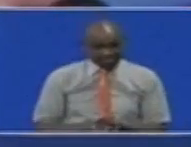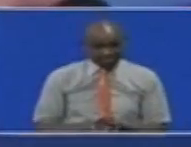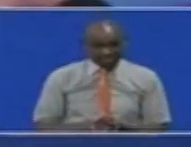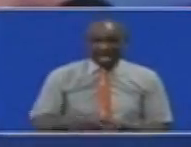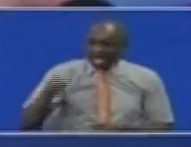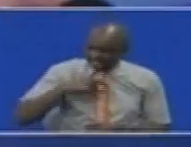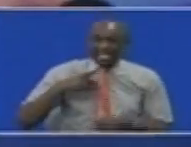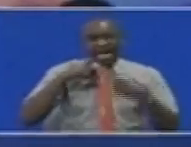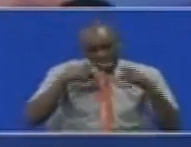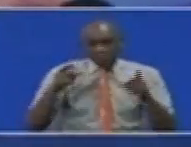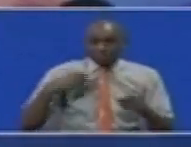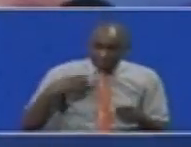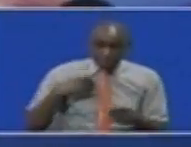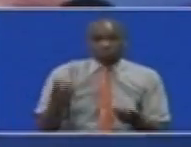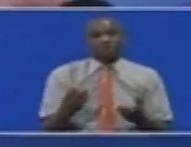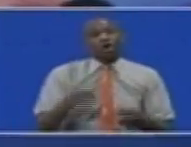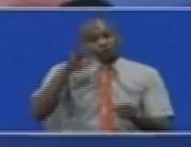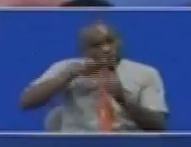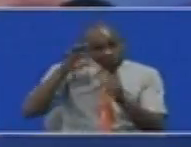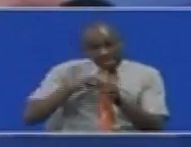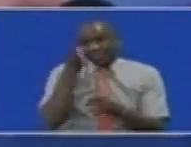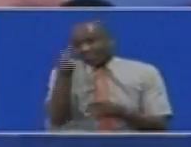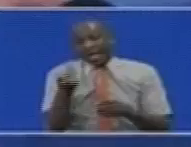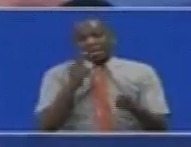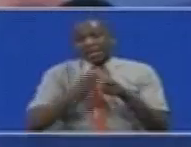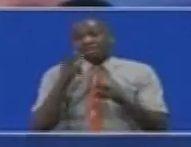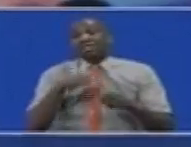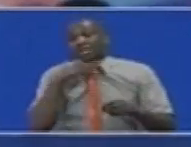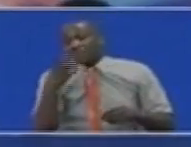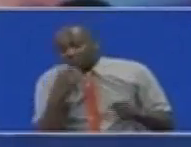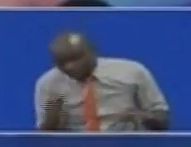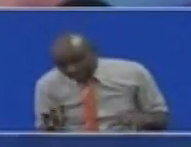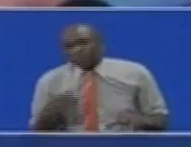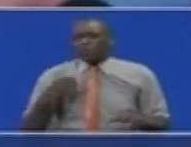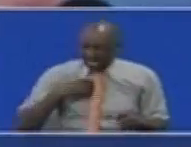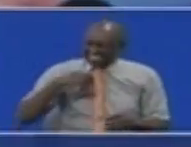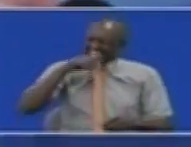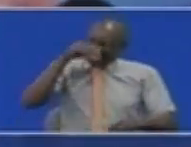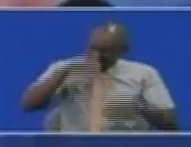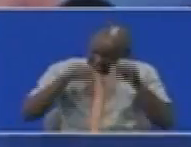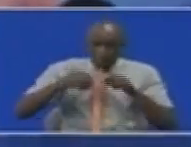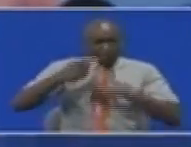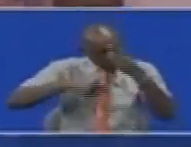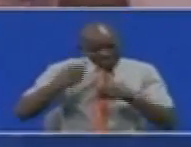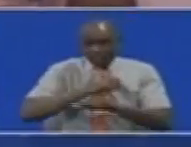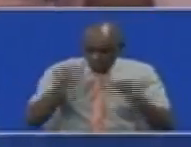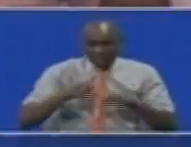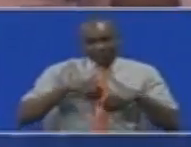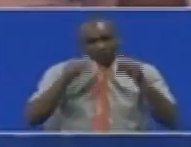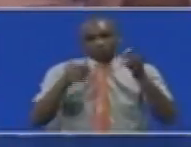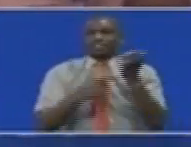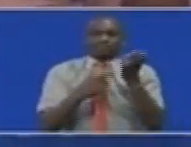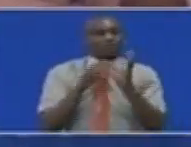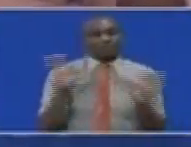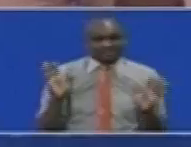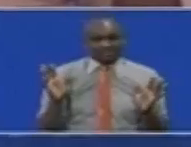allow absentee voters by ensuring that the electoral process is done electronically. The issue of